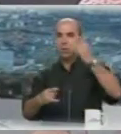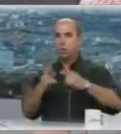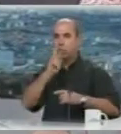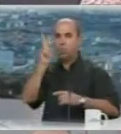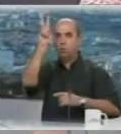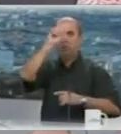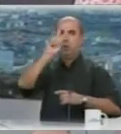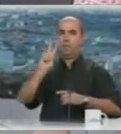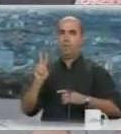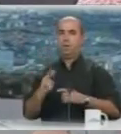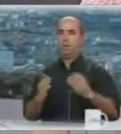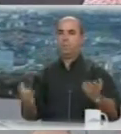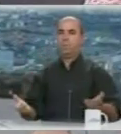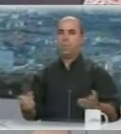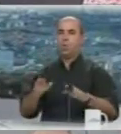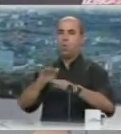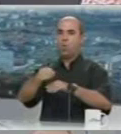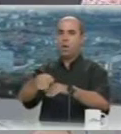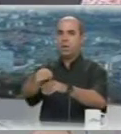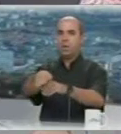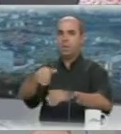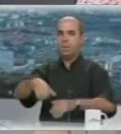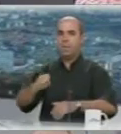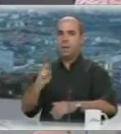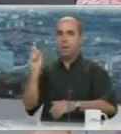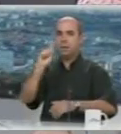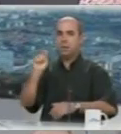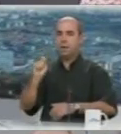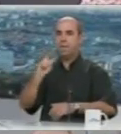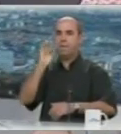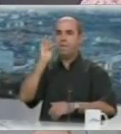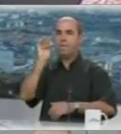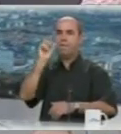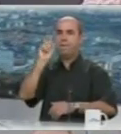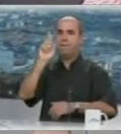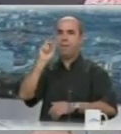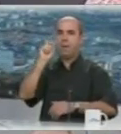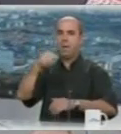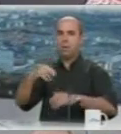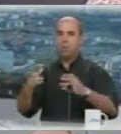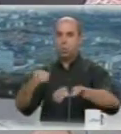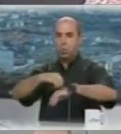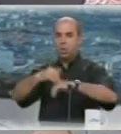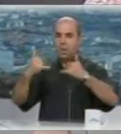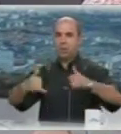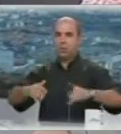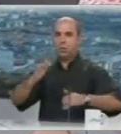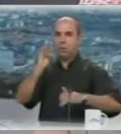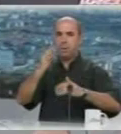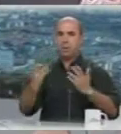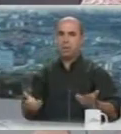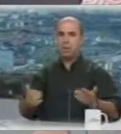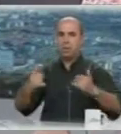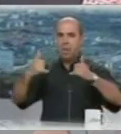مزفران، واد مزفران يمثل الحد الجغرافي الفاصل بين ولايتي الجزائر وتيبازا، الجزائر